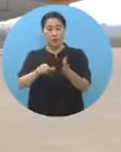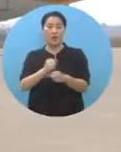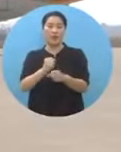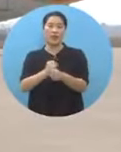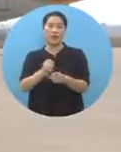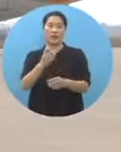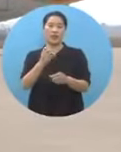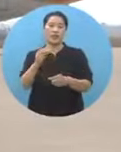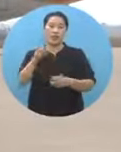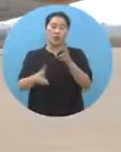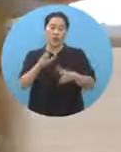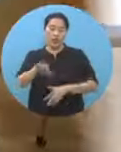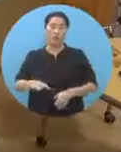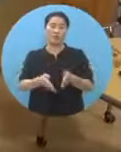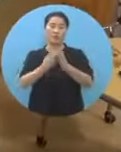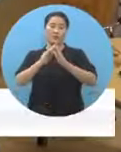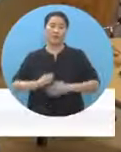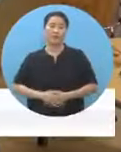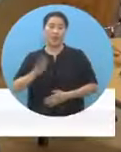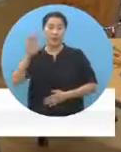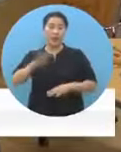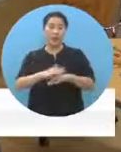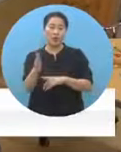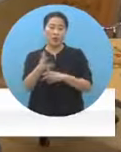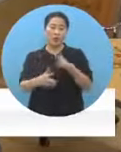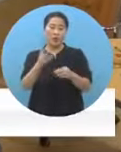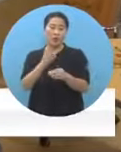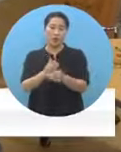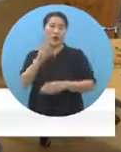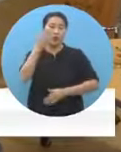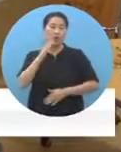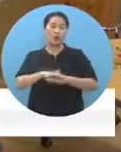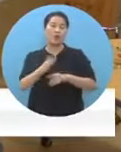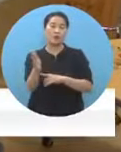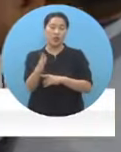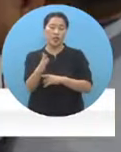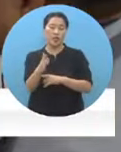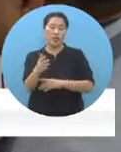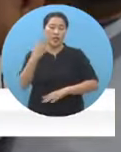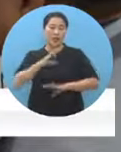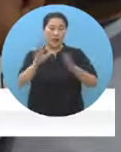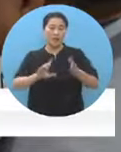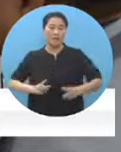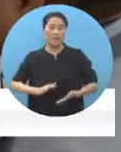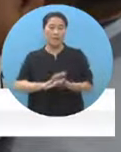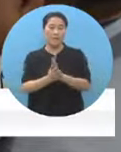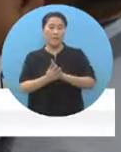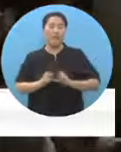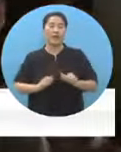생산단지도 조성합니다. 다섯째, 미래 농수산업의 메카 블루농수산은 기후변화에